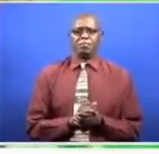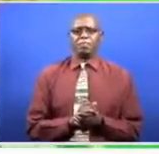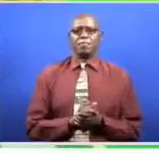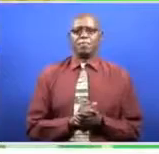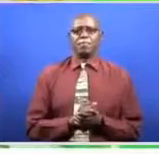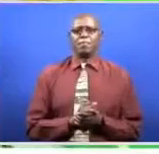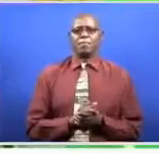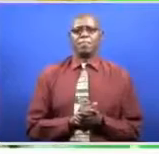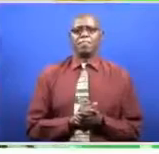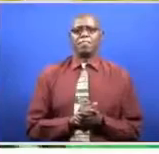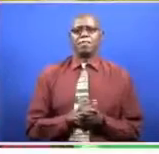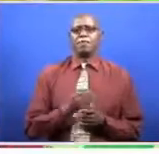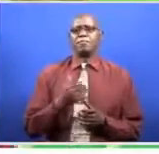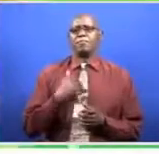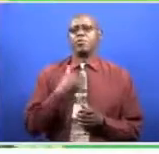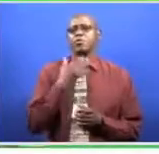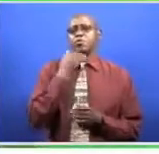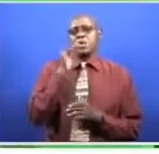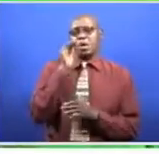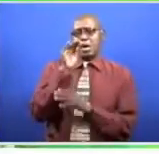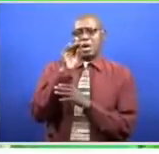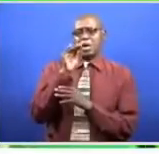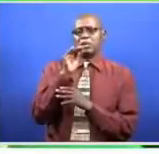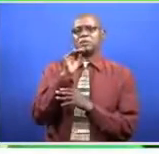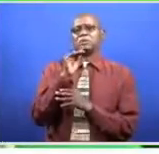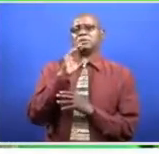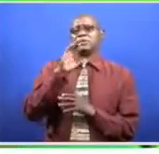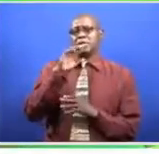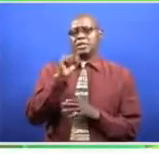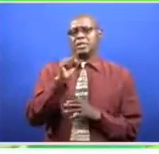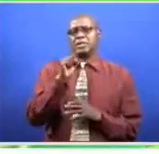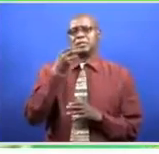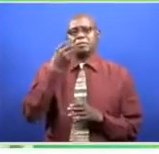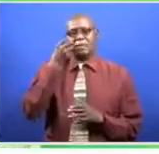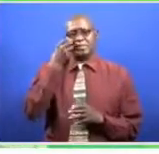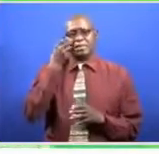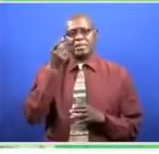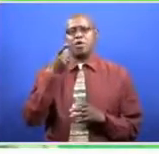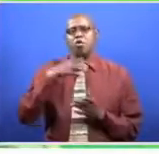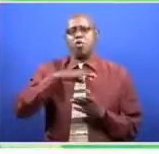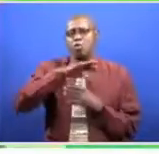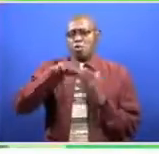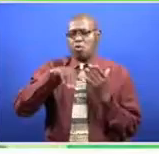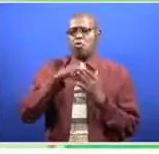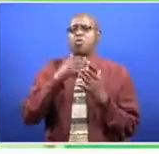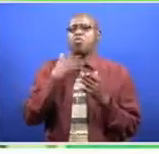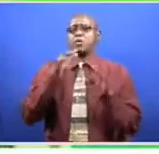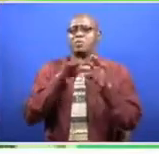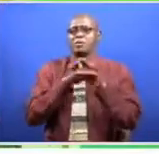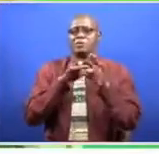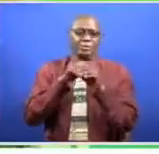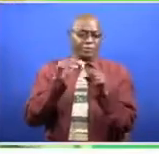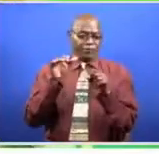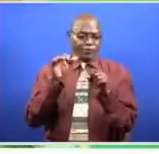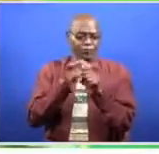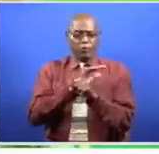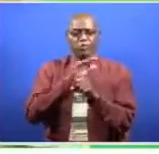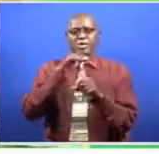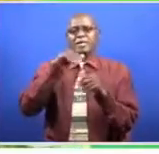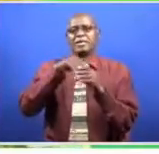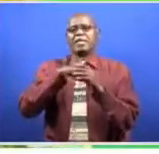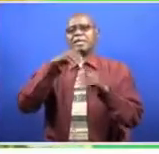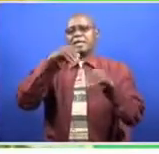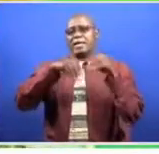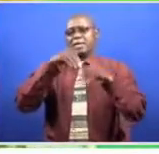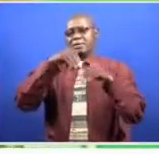Ningependa kumuomba Waziri Matiang'i kwamba sisi sote tunataka kuparticipate fully katika election, kwa